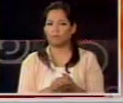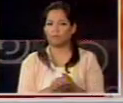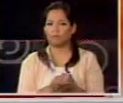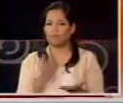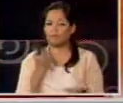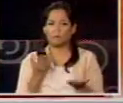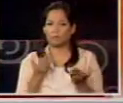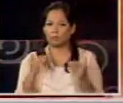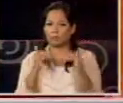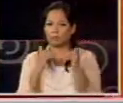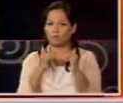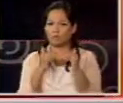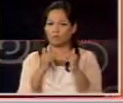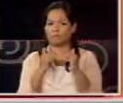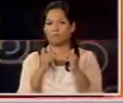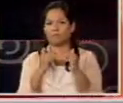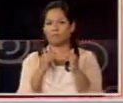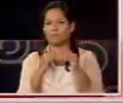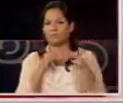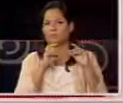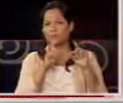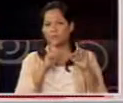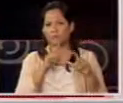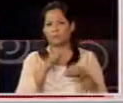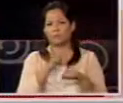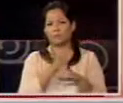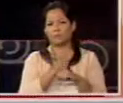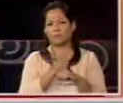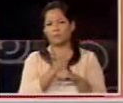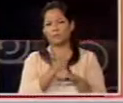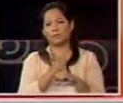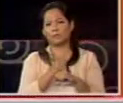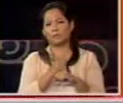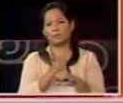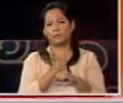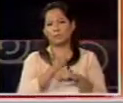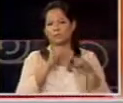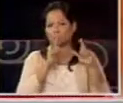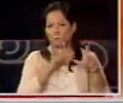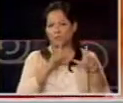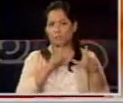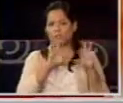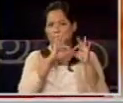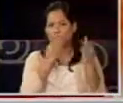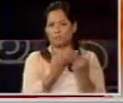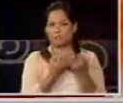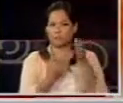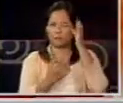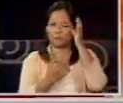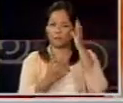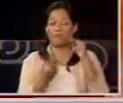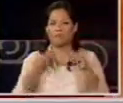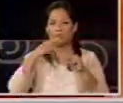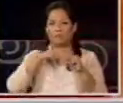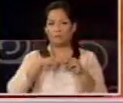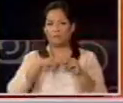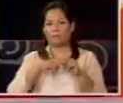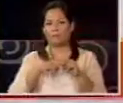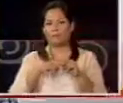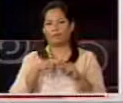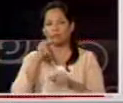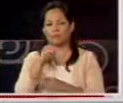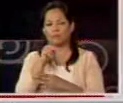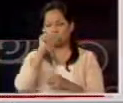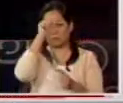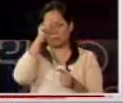patas na ibintang ho nila o sabihin nila na may ginagawang masama ang pamilyang Corona. May idadagdag lang ako, no? Siguro kailangan lang